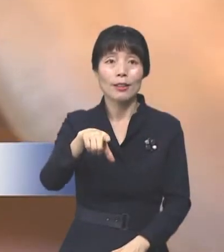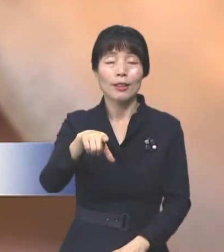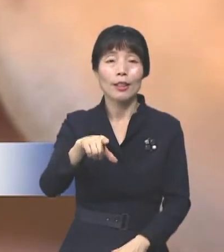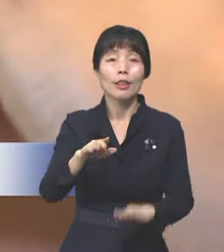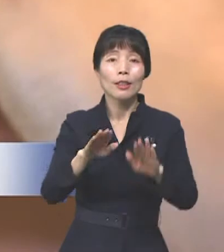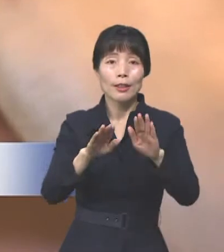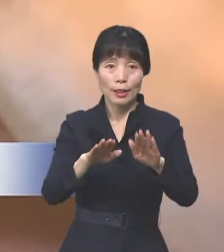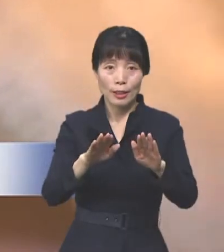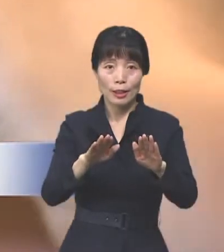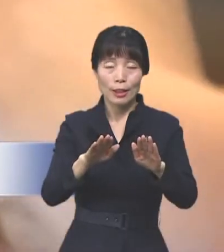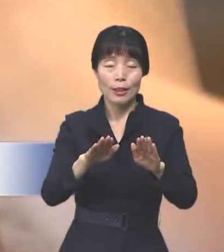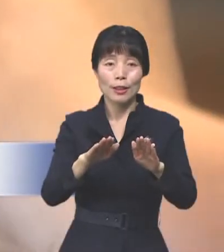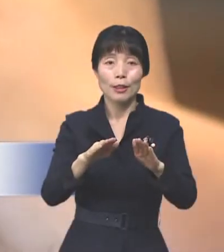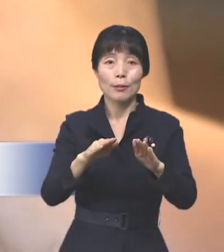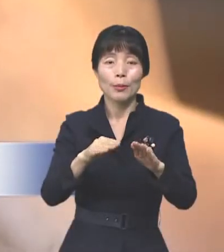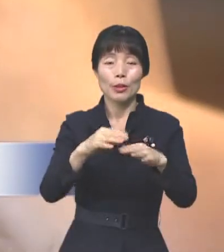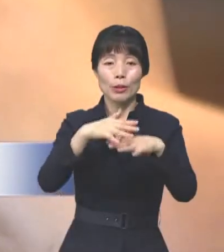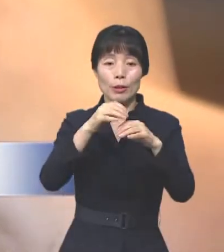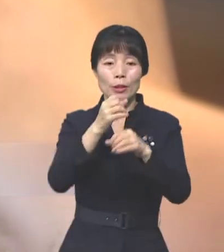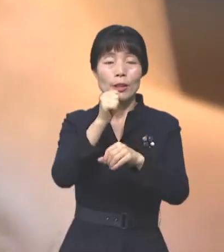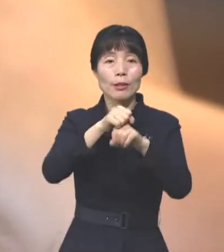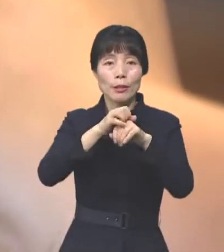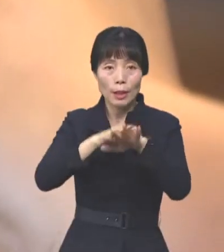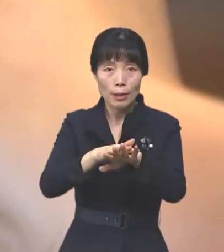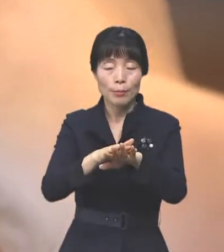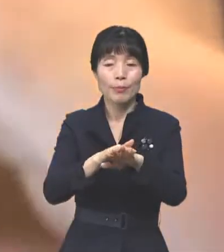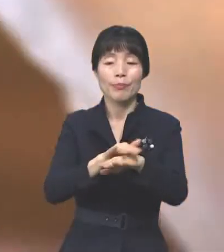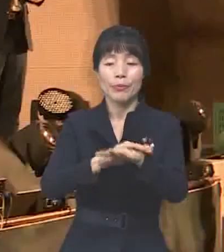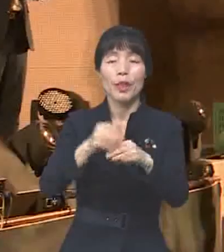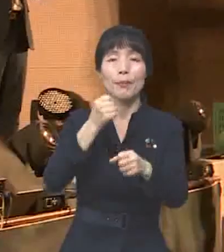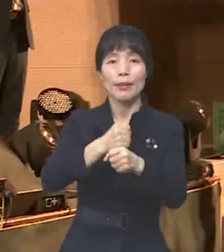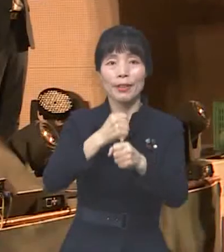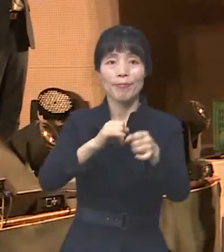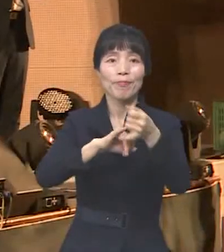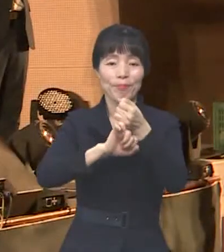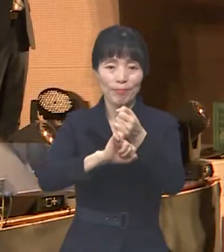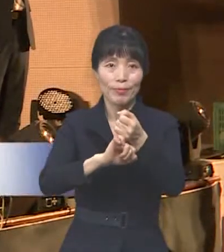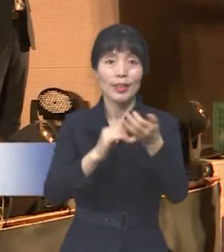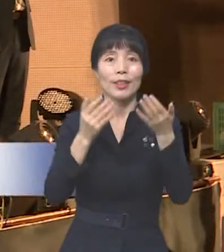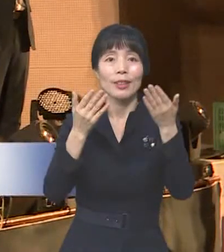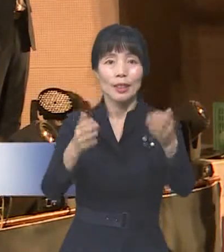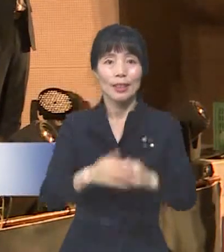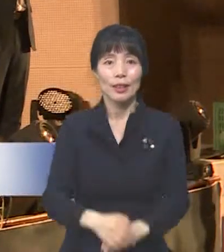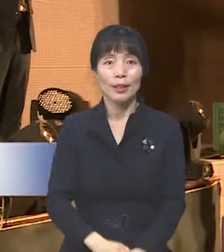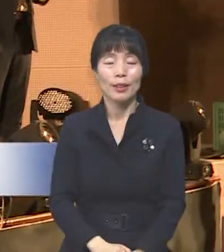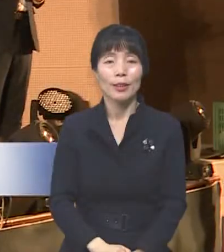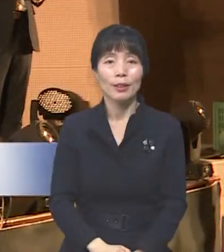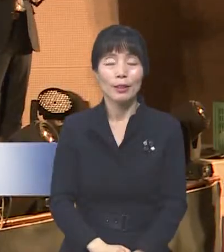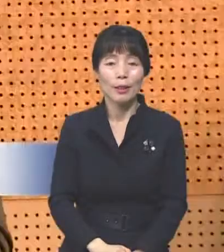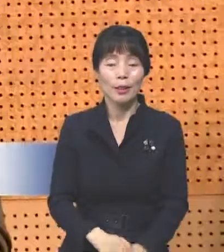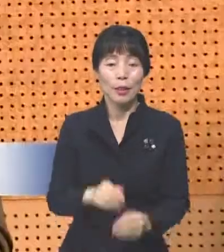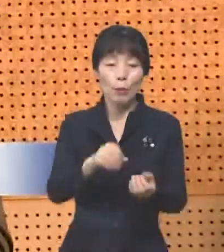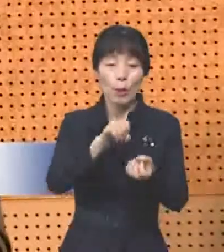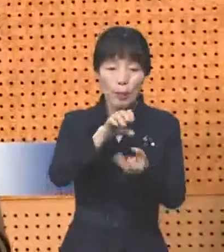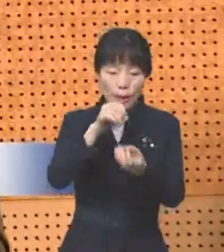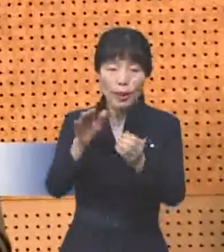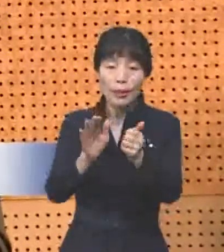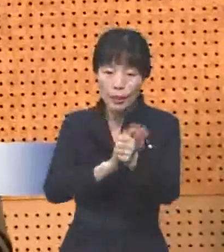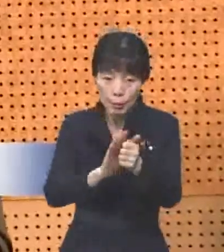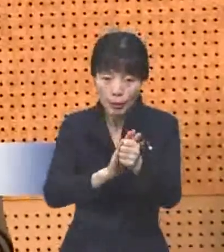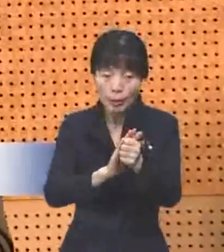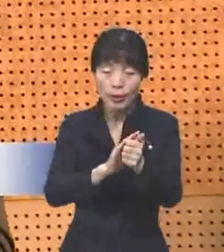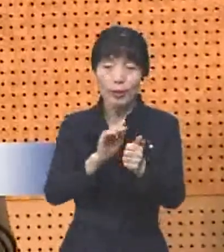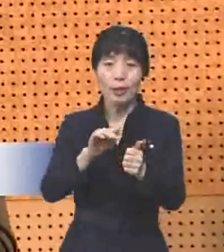더욱 견고한 시스템을 구축하겠다고 약속했습니다. 혜택 플러스 상점, 배달 서비스 등을 통해